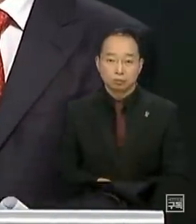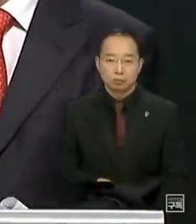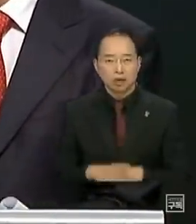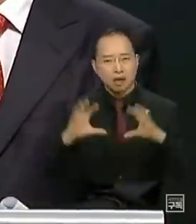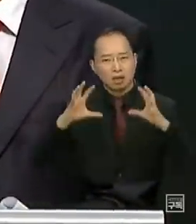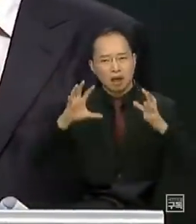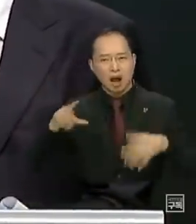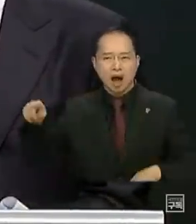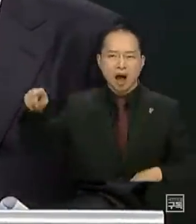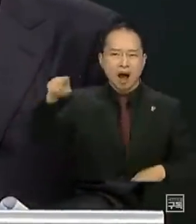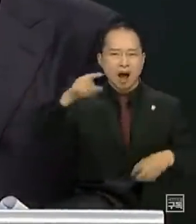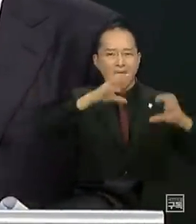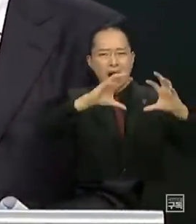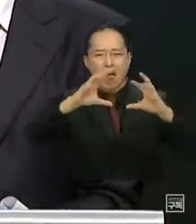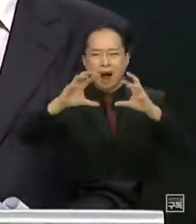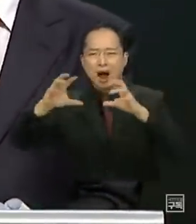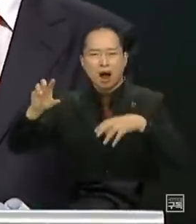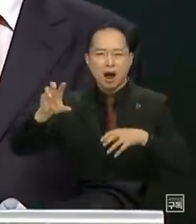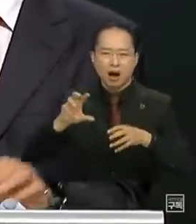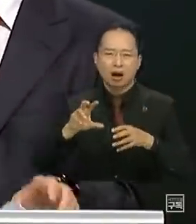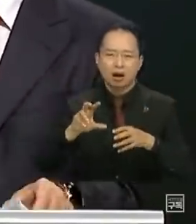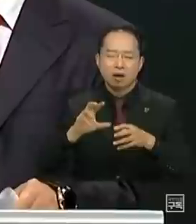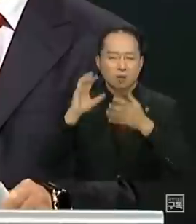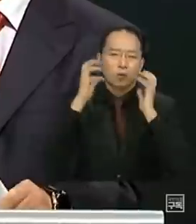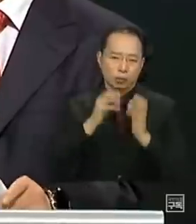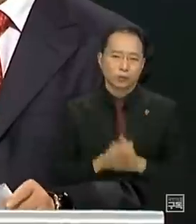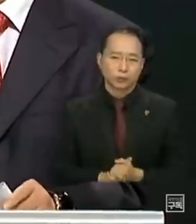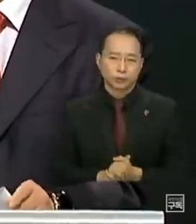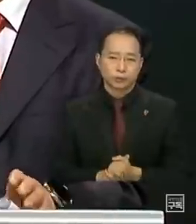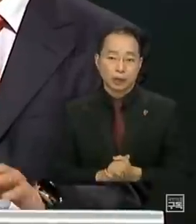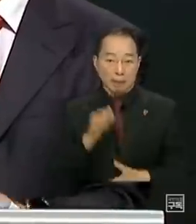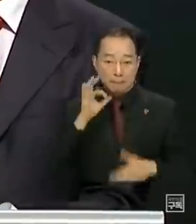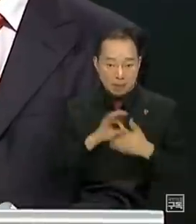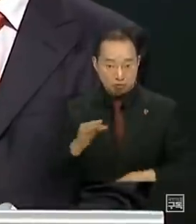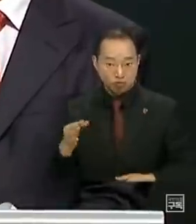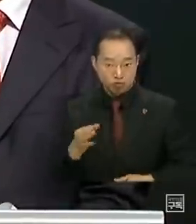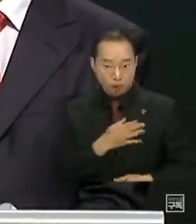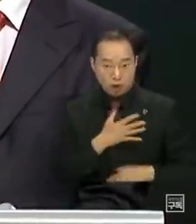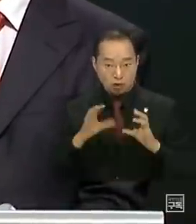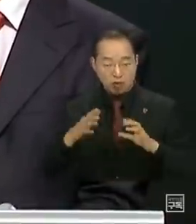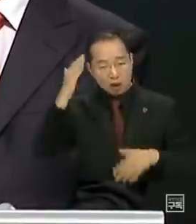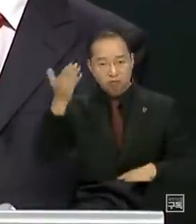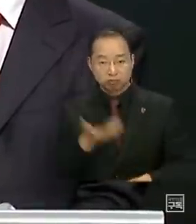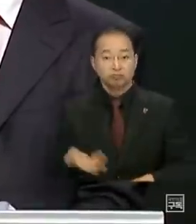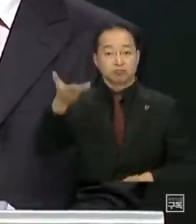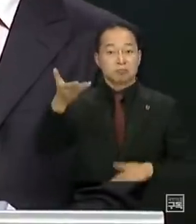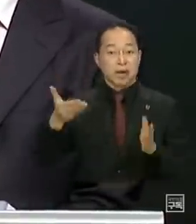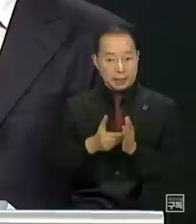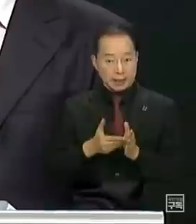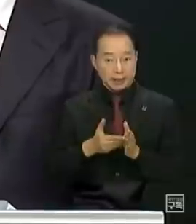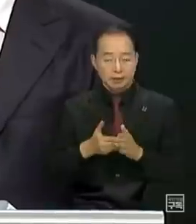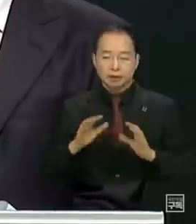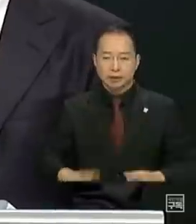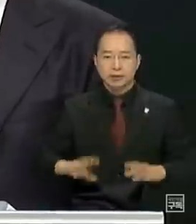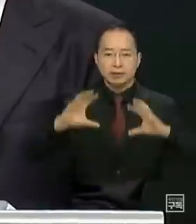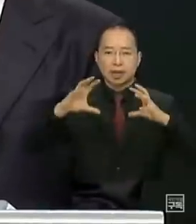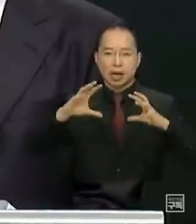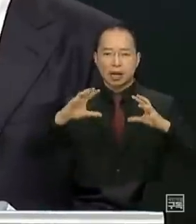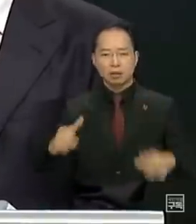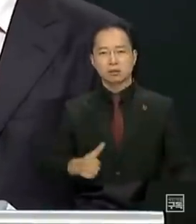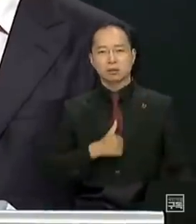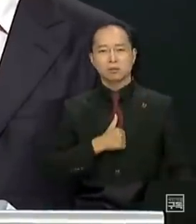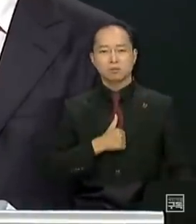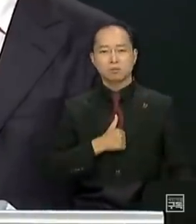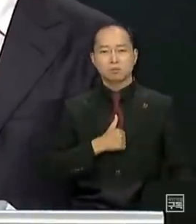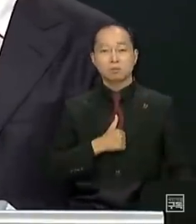가지 국제관계 문제가 있겠습니다만 우리가 선진국 시대에 들어와서 이제는 나라의 자존심을